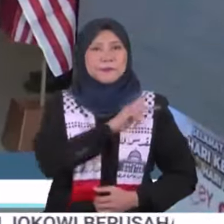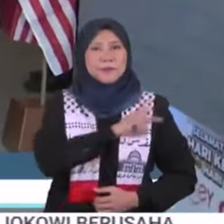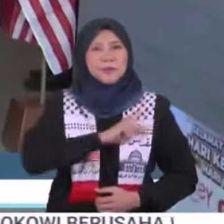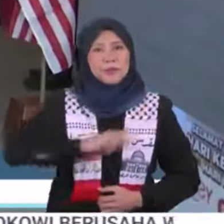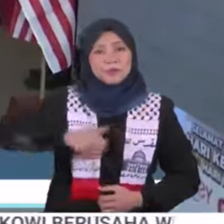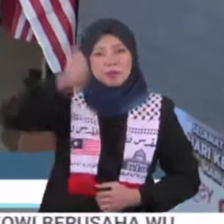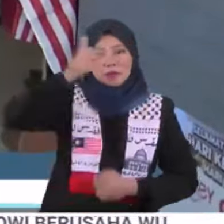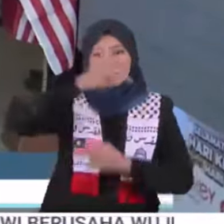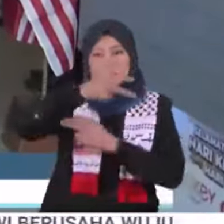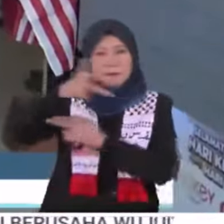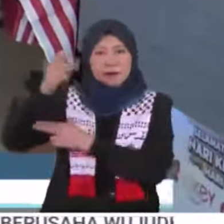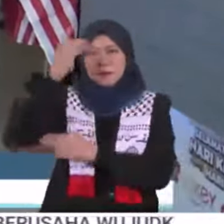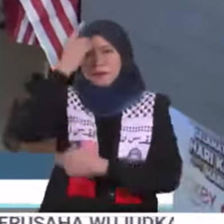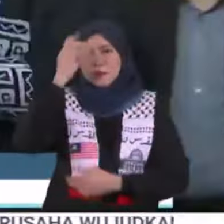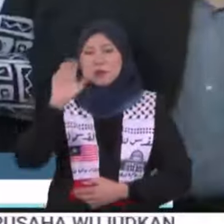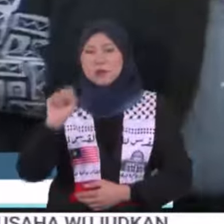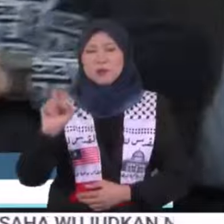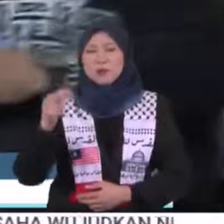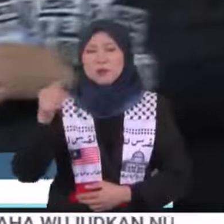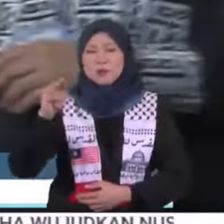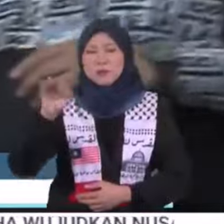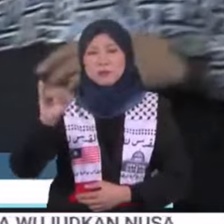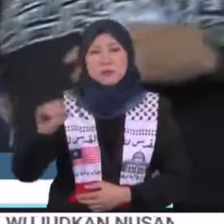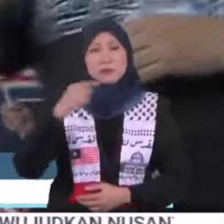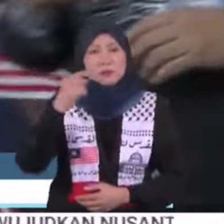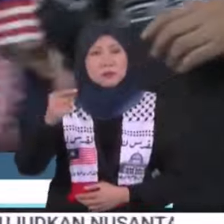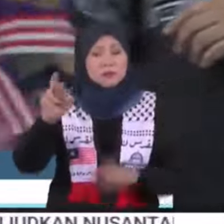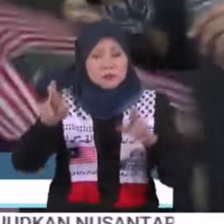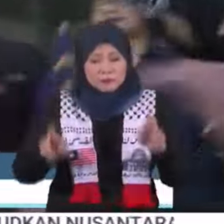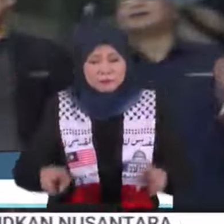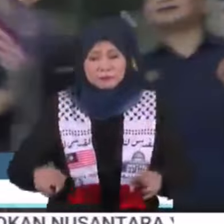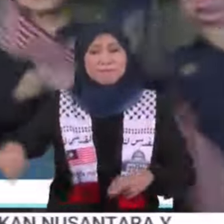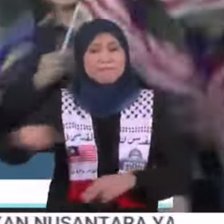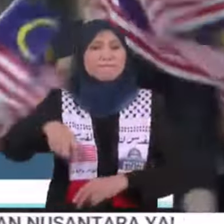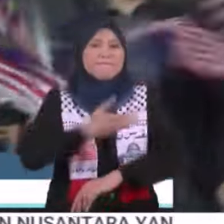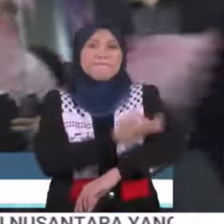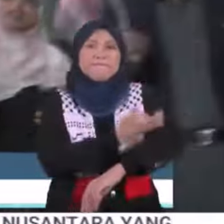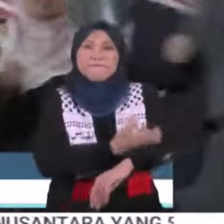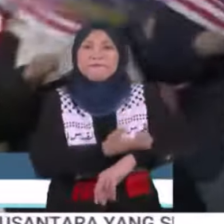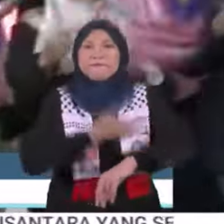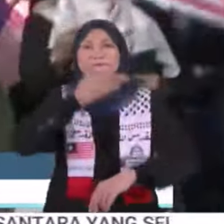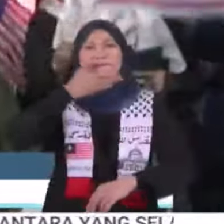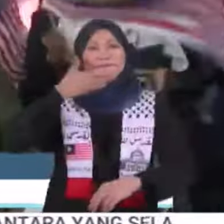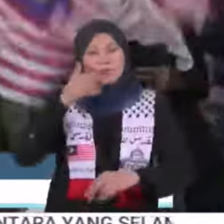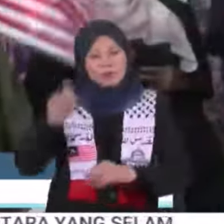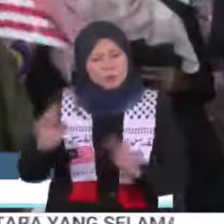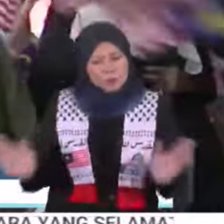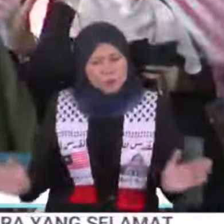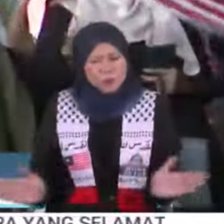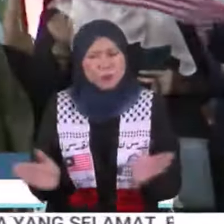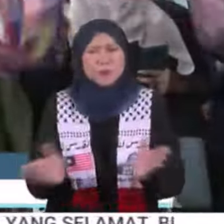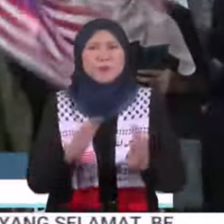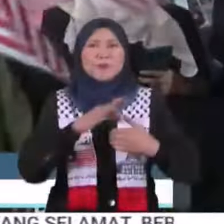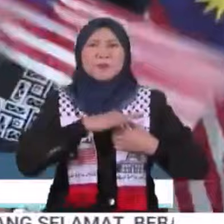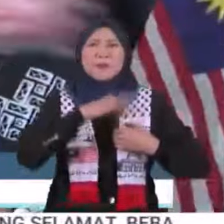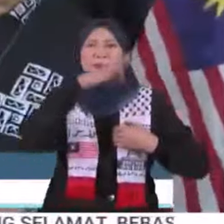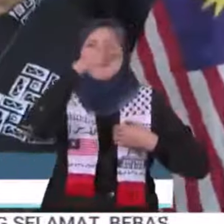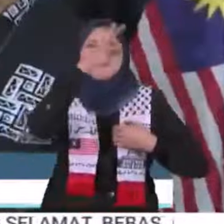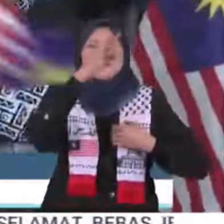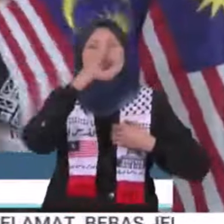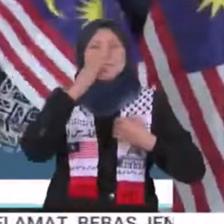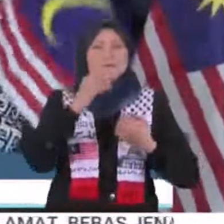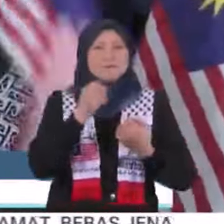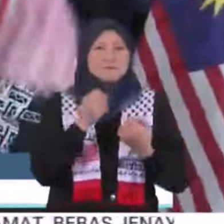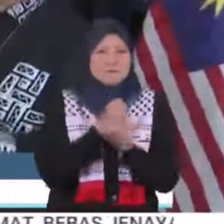Ketua Pengarah Penyiaran Datuk Suhaimi Sulaiman berkata, rakyat khususnya generasi muda perlu dipupuk dengan semangat jati diri